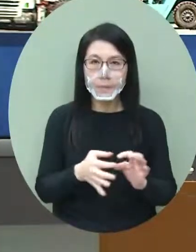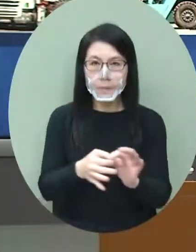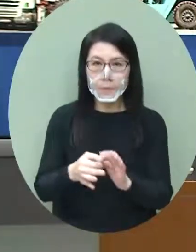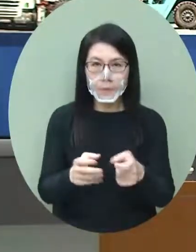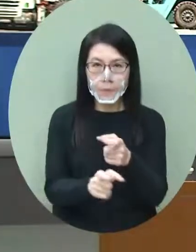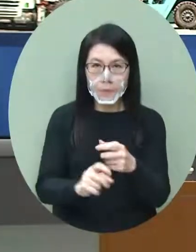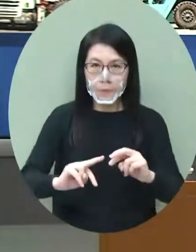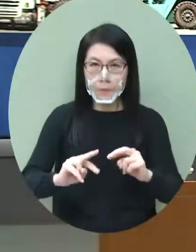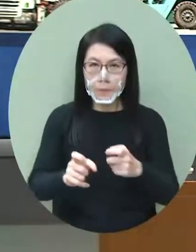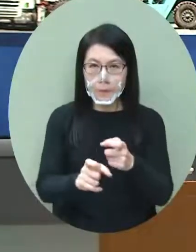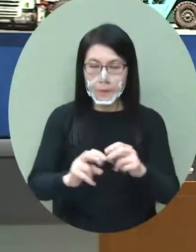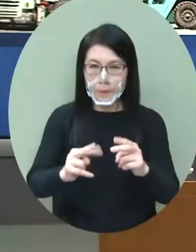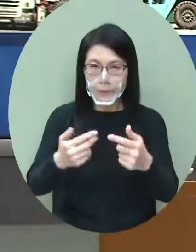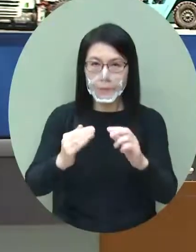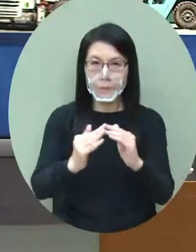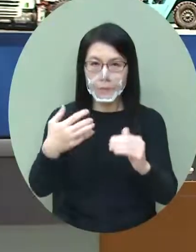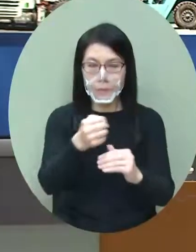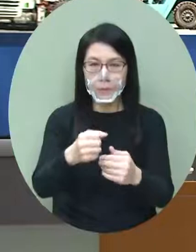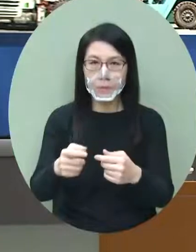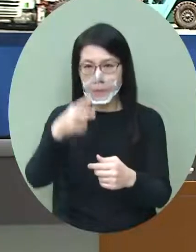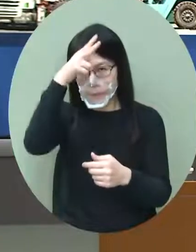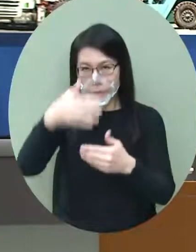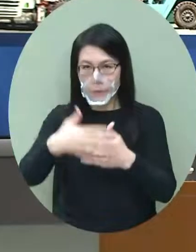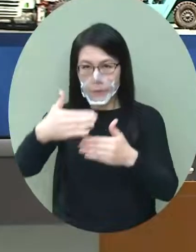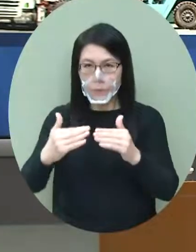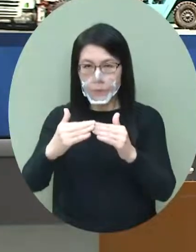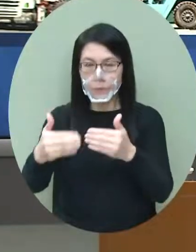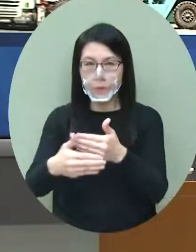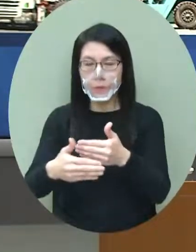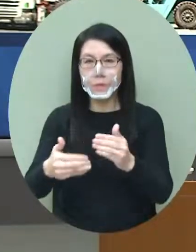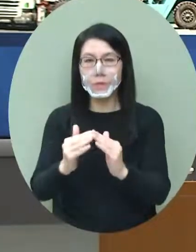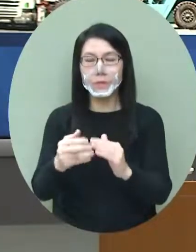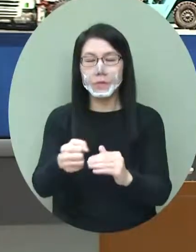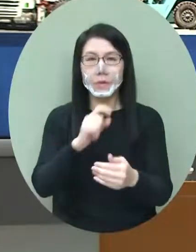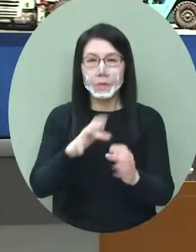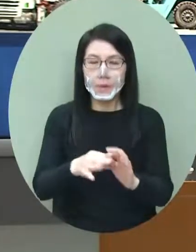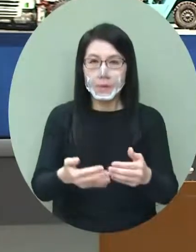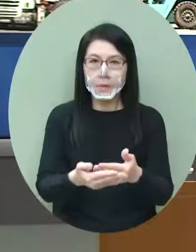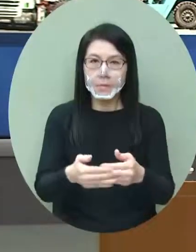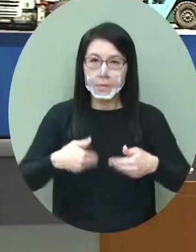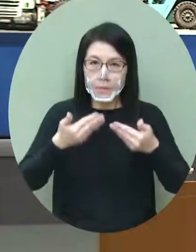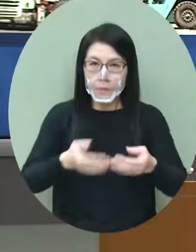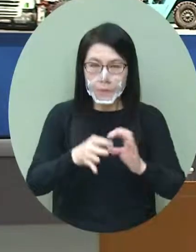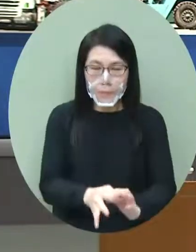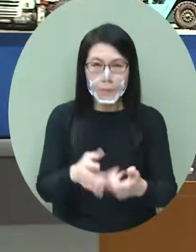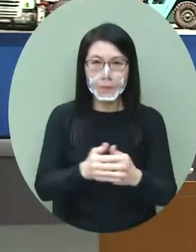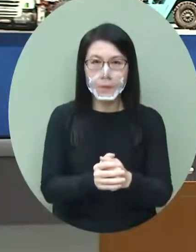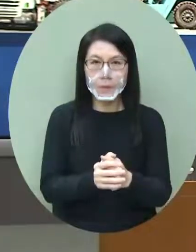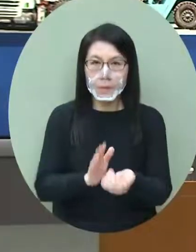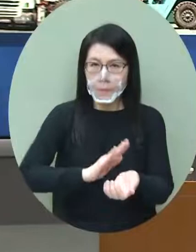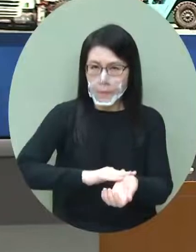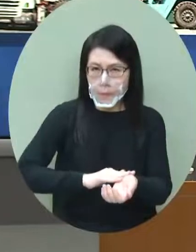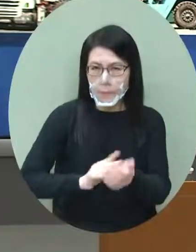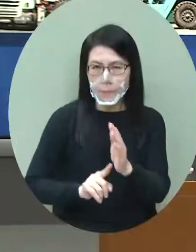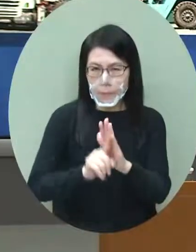今天早上呢，我是连同商务及经济发展局局长，还有运输及房屋局局长，跟大家交代一下，在